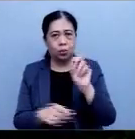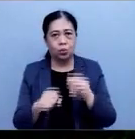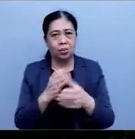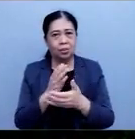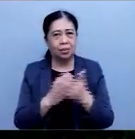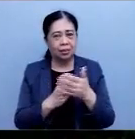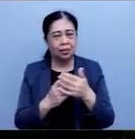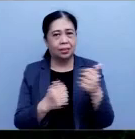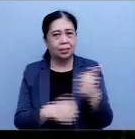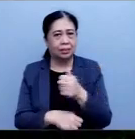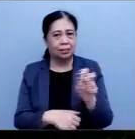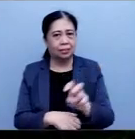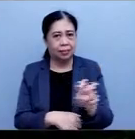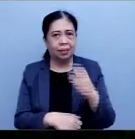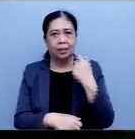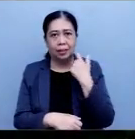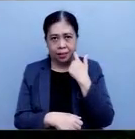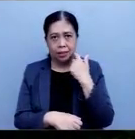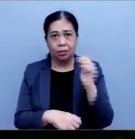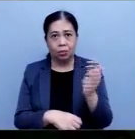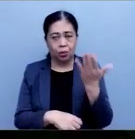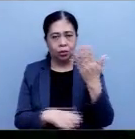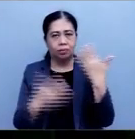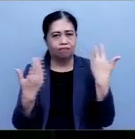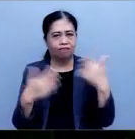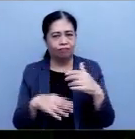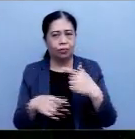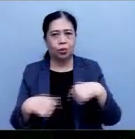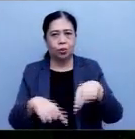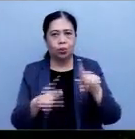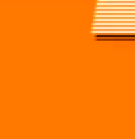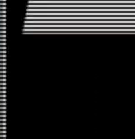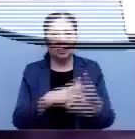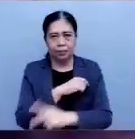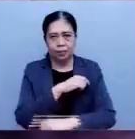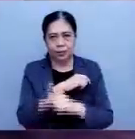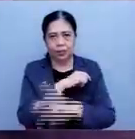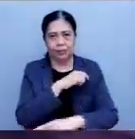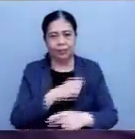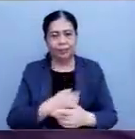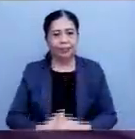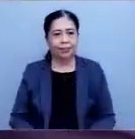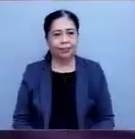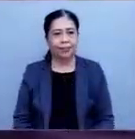motorista kaninang umaga pa lang, bumiyahe na pa probinsya.